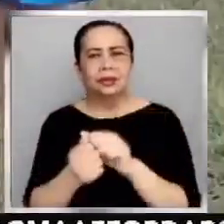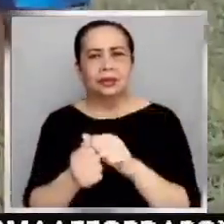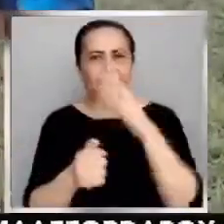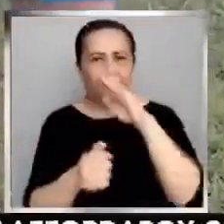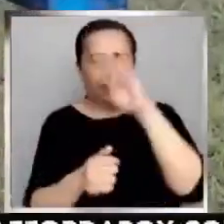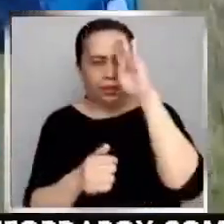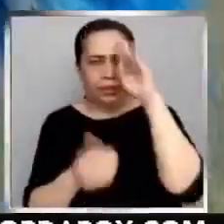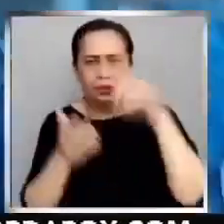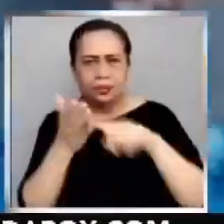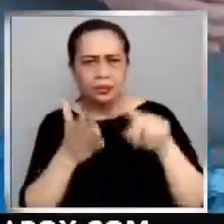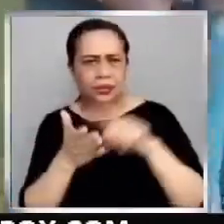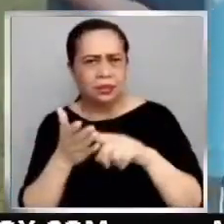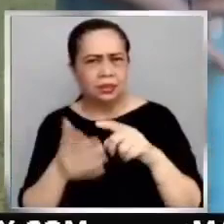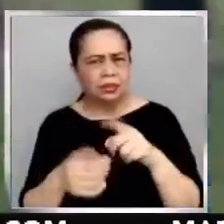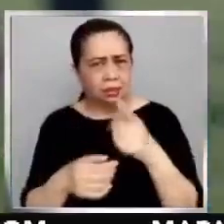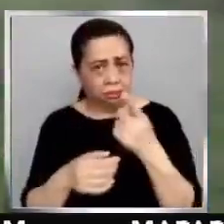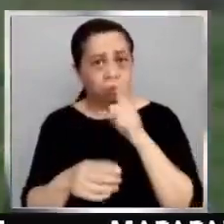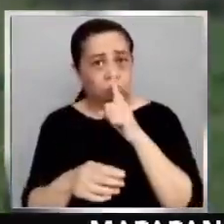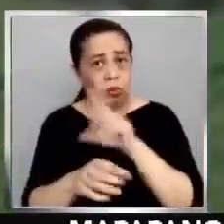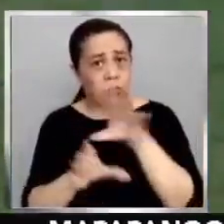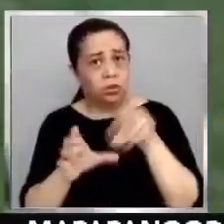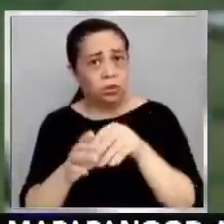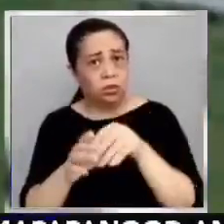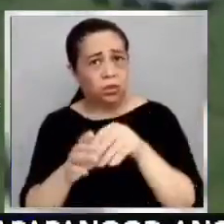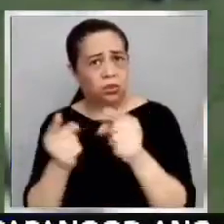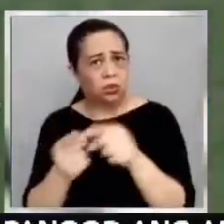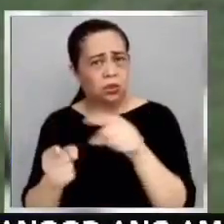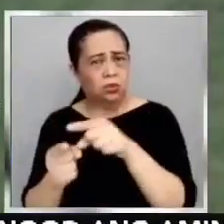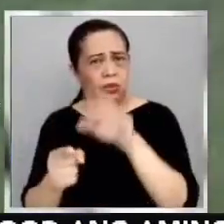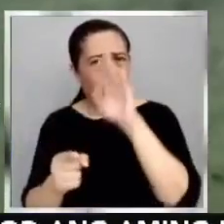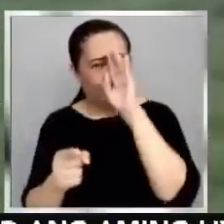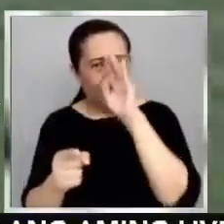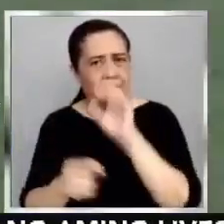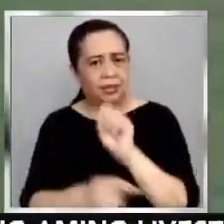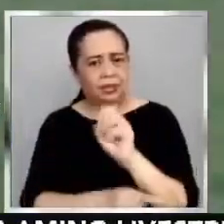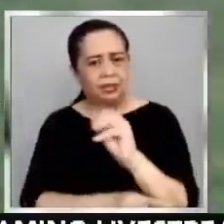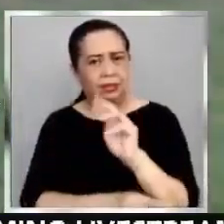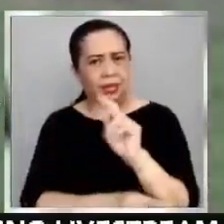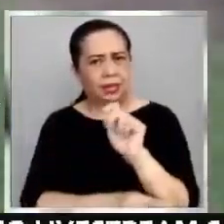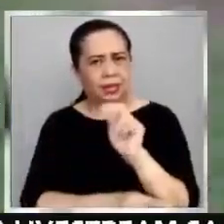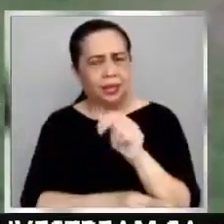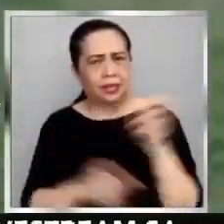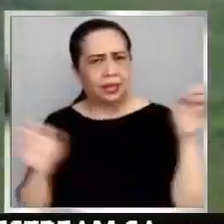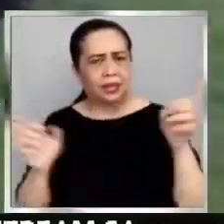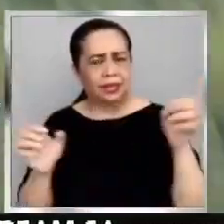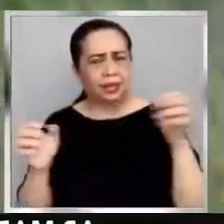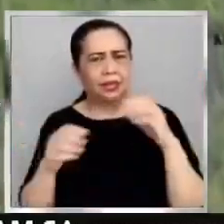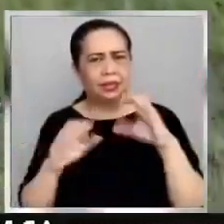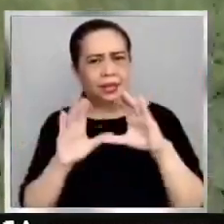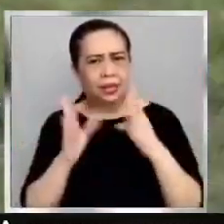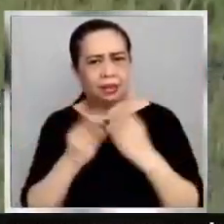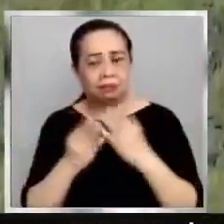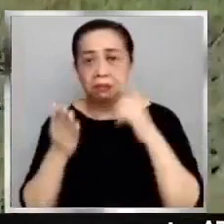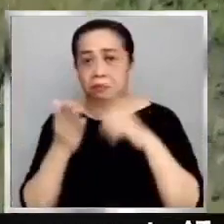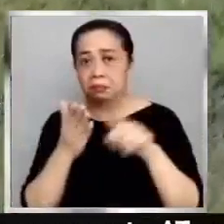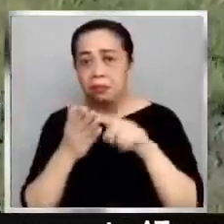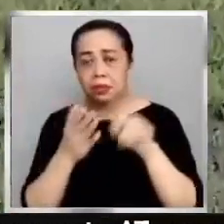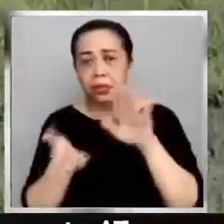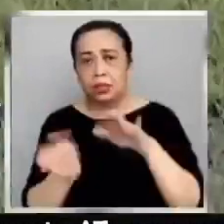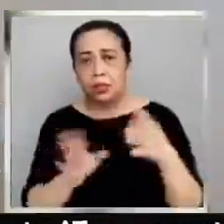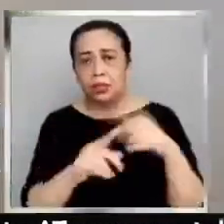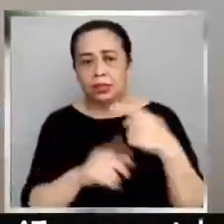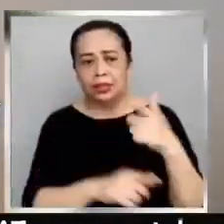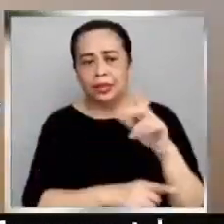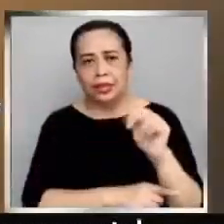nito kung bahagi nga nila ang grupong Cavite Samaritan Eagles Club. Iniimbestigahan din nila ang pagkamatay ni Glenn